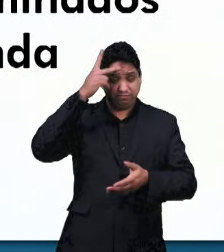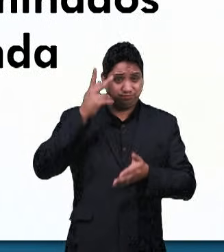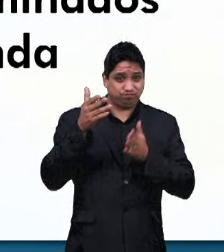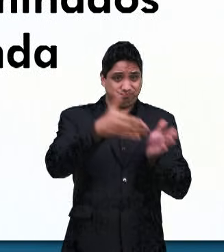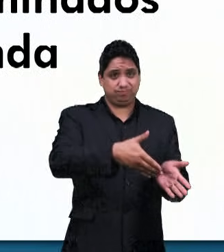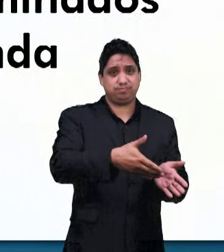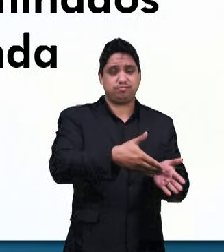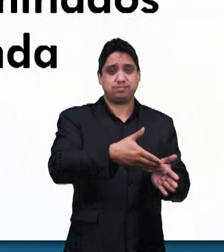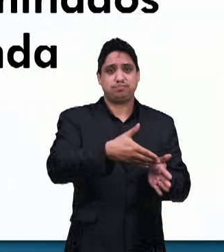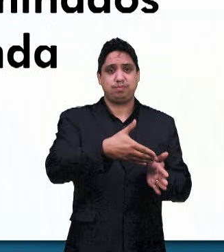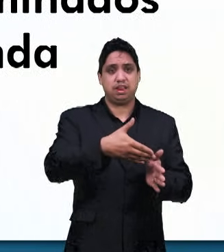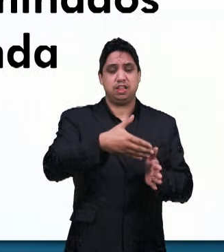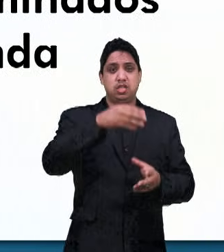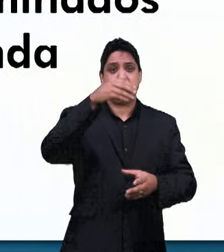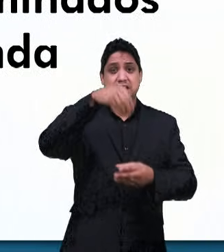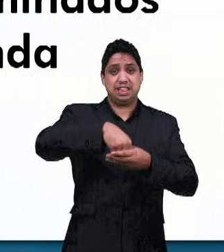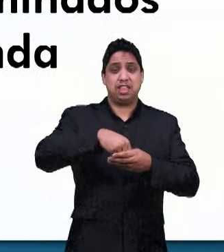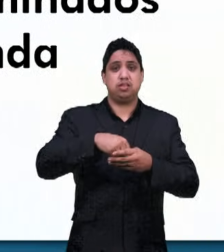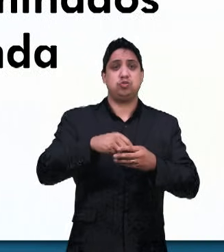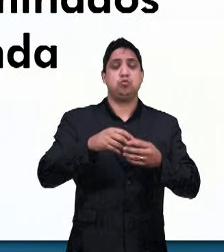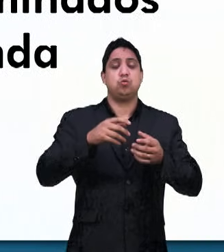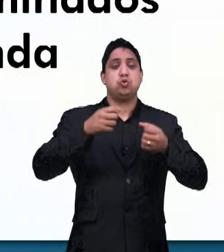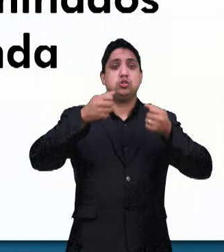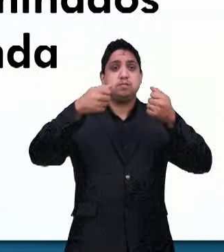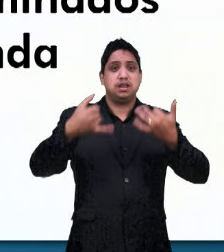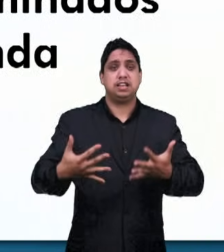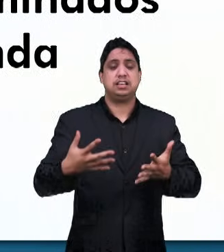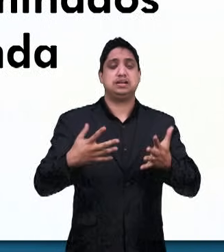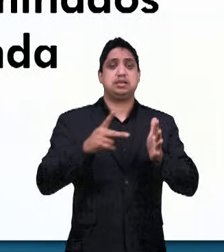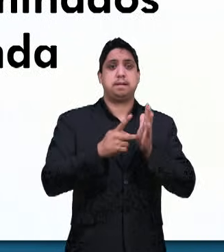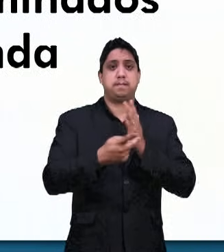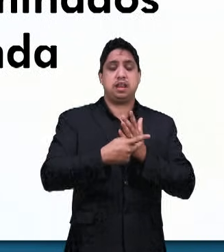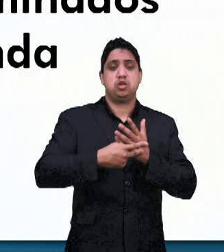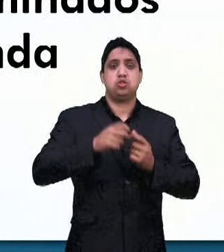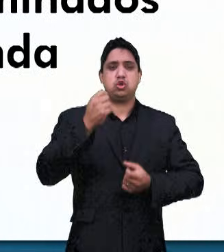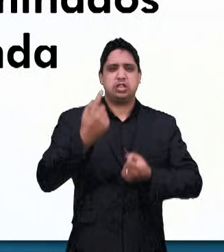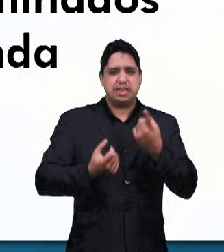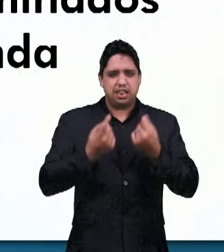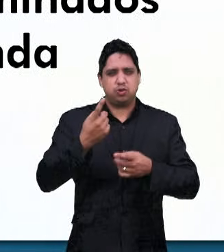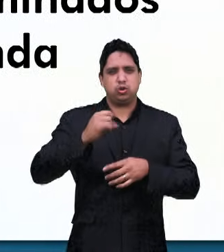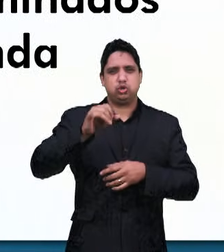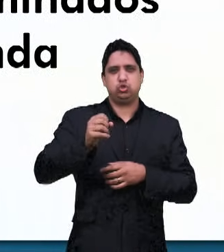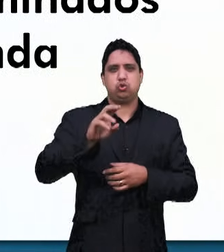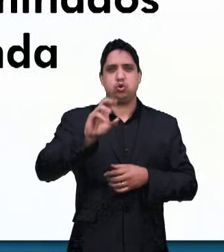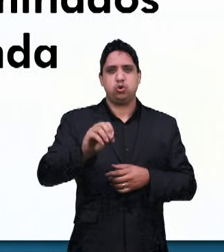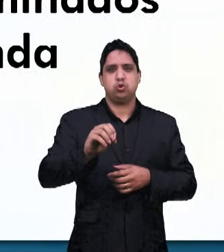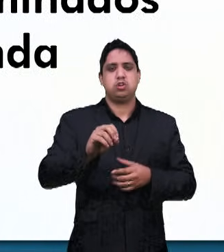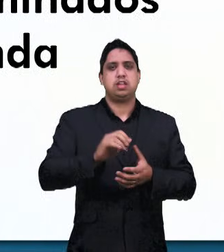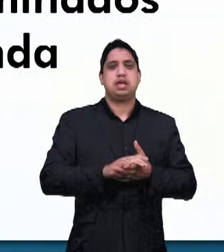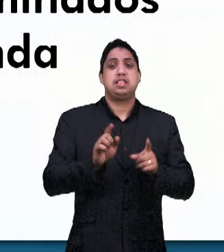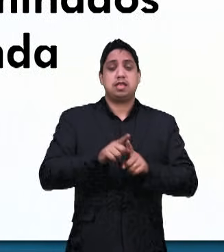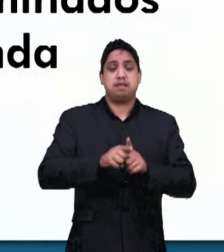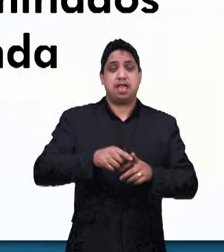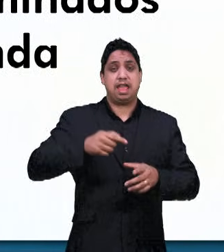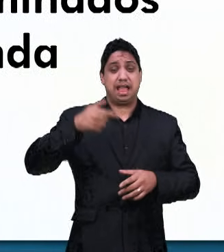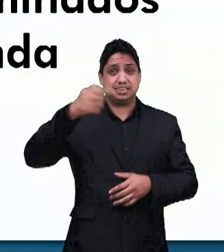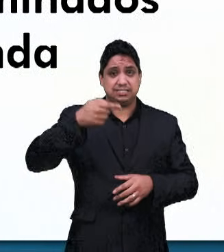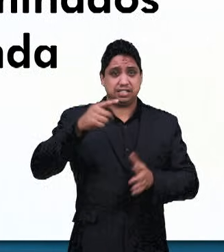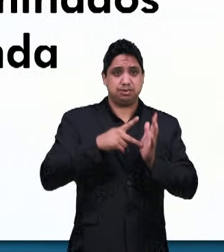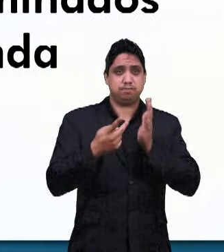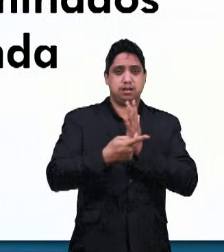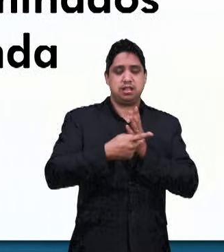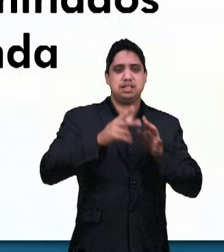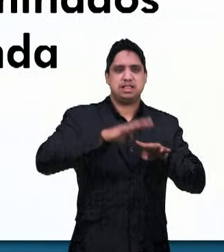aux infidèles, est retrouvé dans le commentaire de la deuxième parabole du blé de livrée et